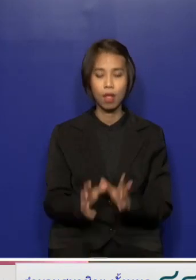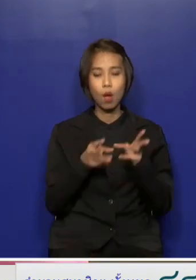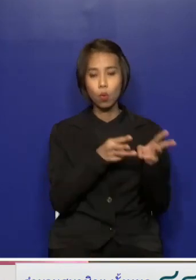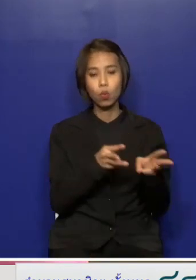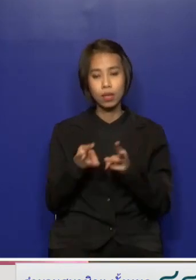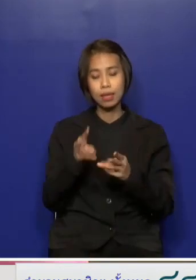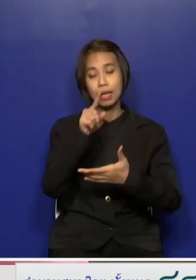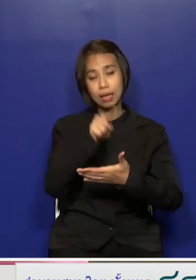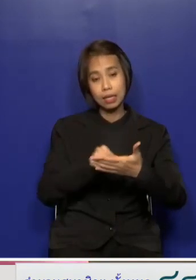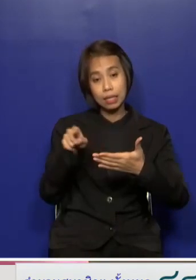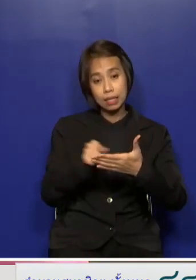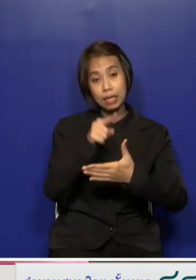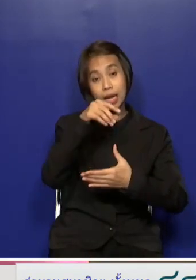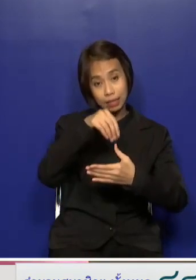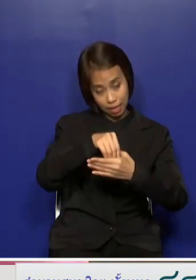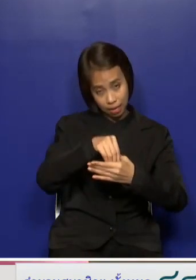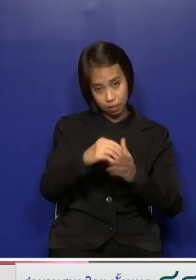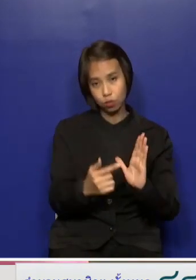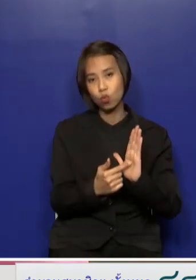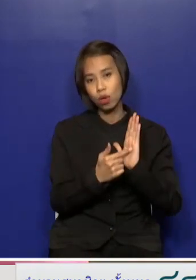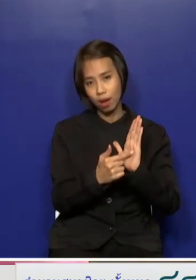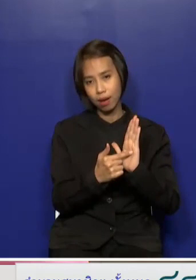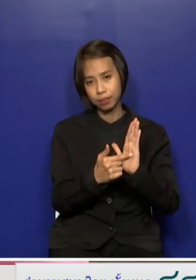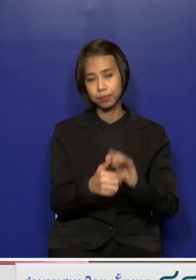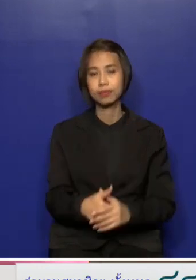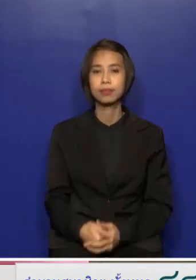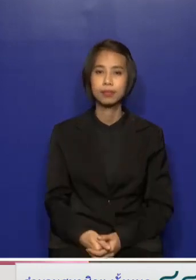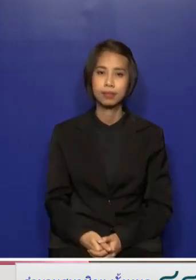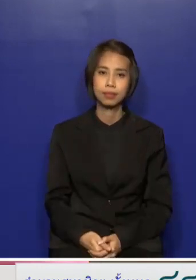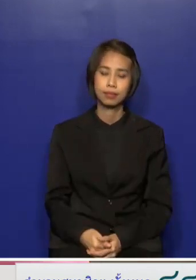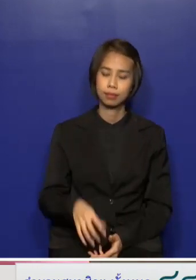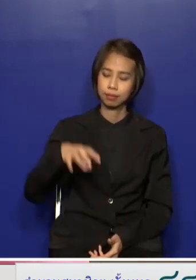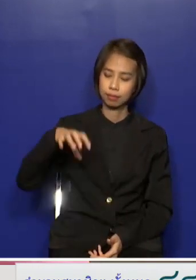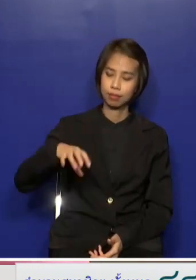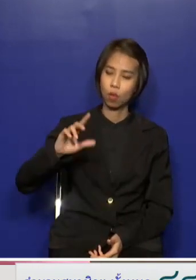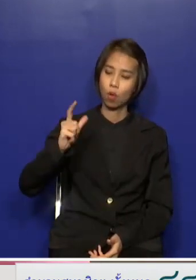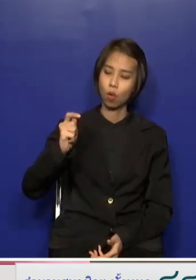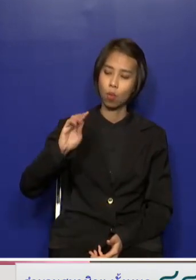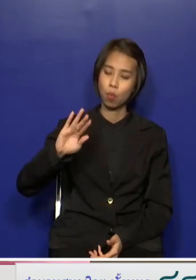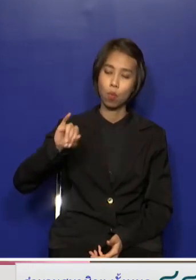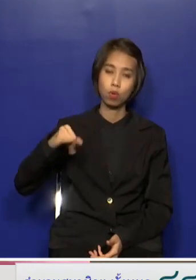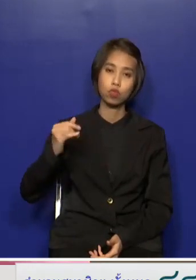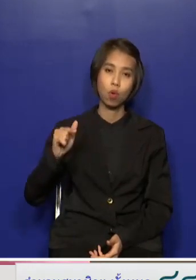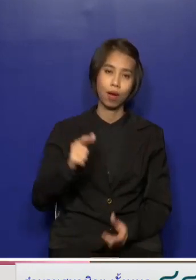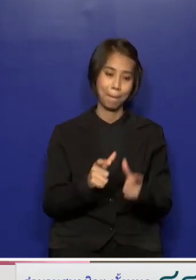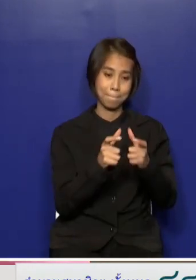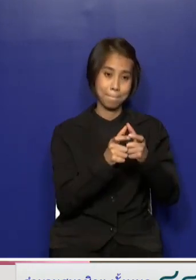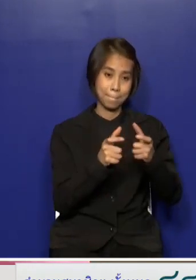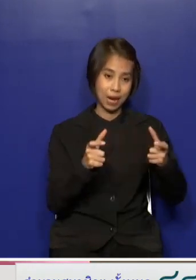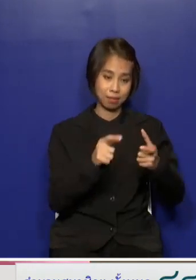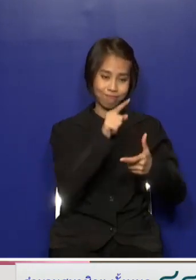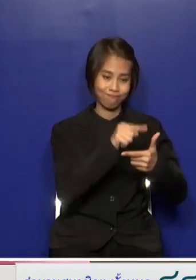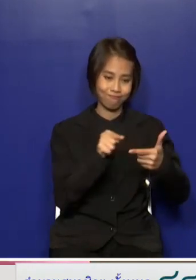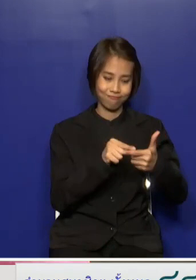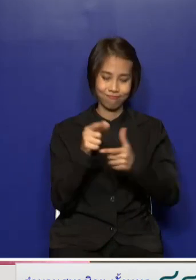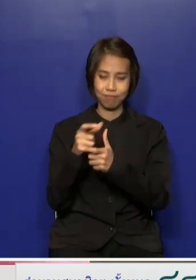ยกตัวอย่างเช่นนะครับท่านครับที่เกิดขึ้นมาเร็วๆนี้อปจนะครับบัตร2ใบเวล